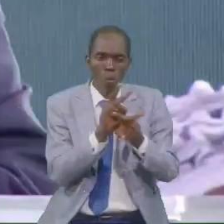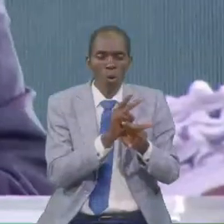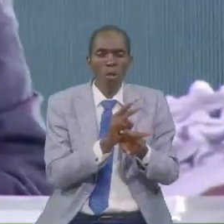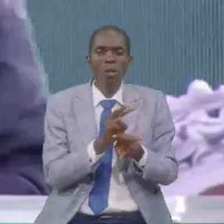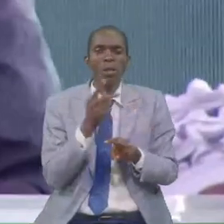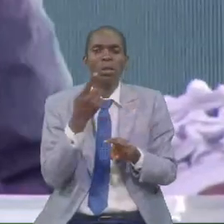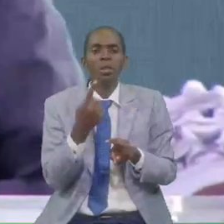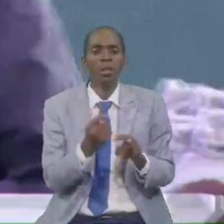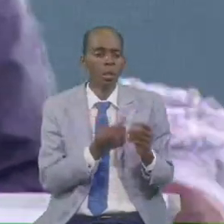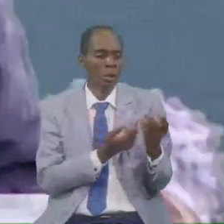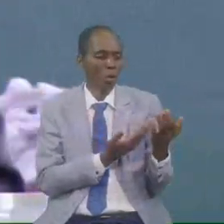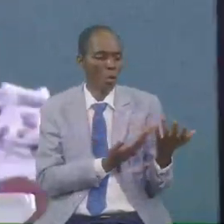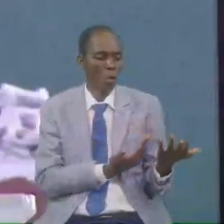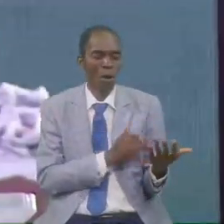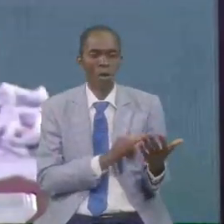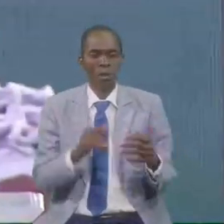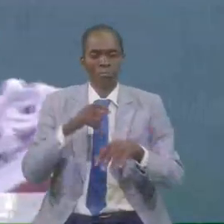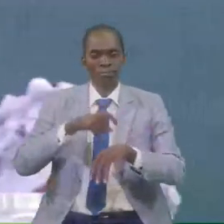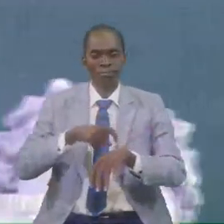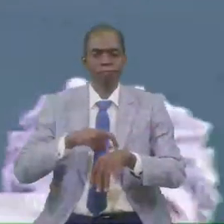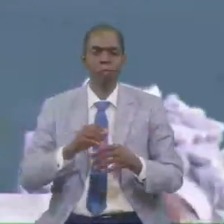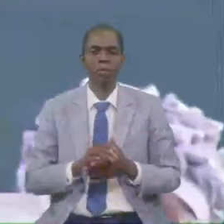Nous devons veiller dans la période d'attente.